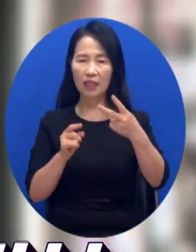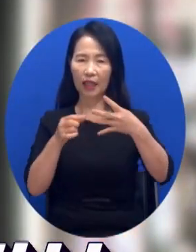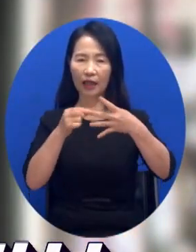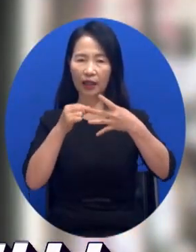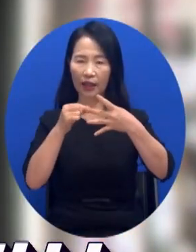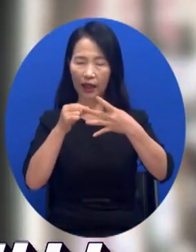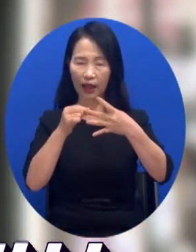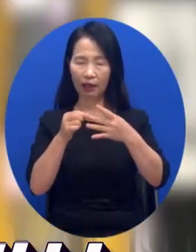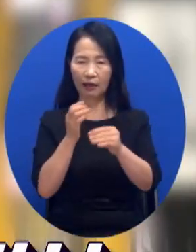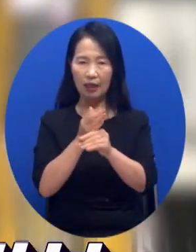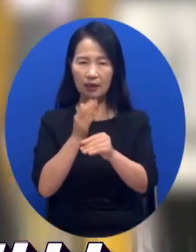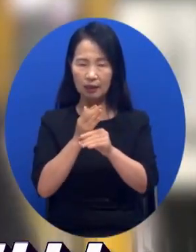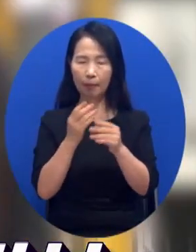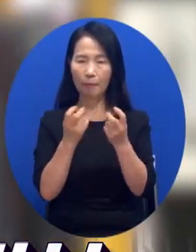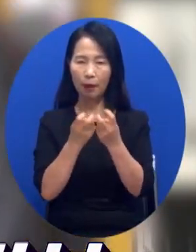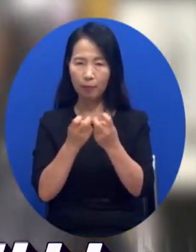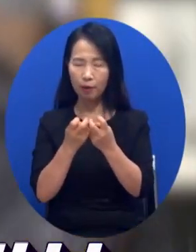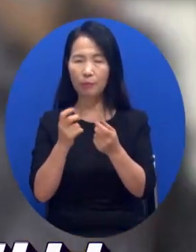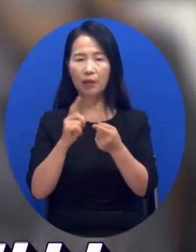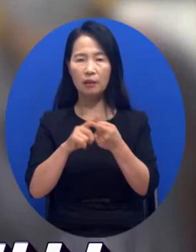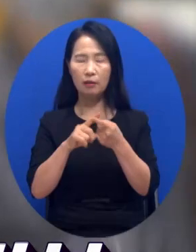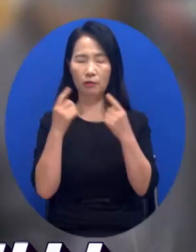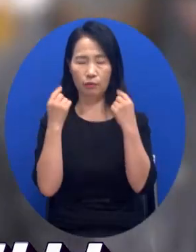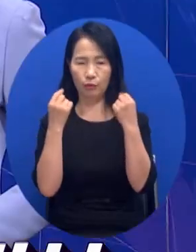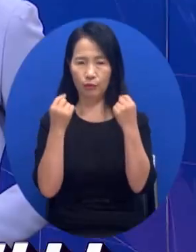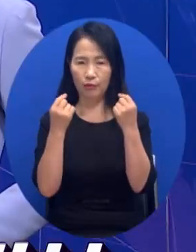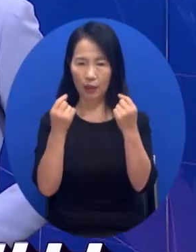핵심 방역 조처들을 유지하기로 했습니다.